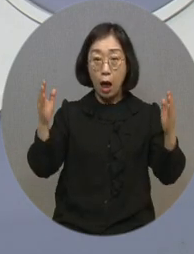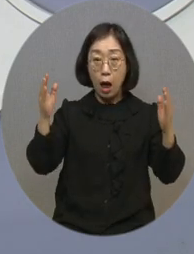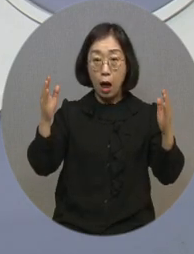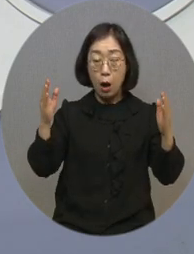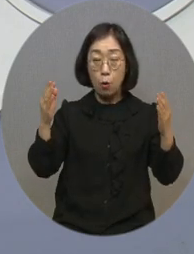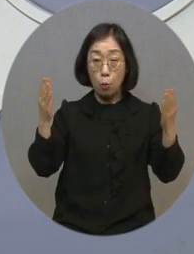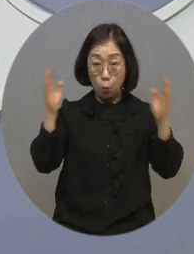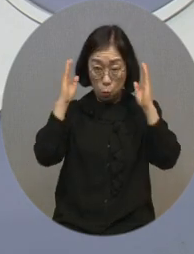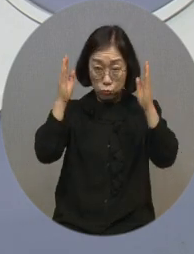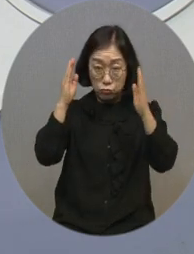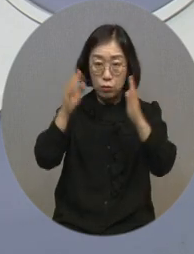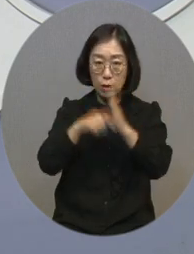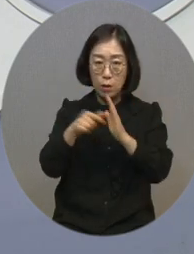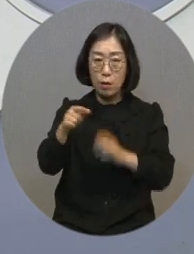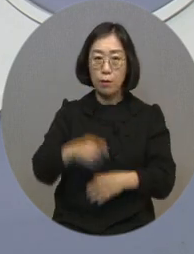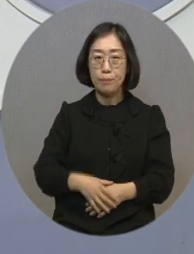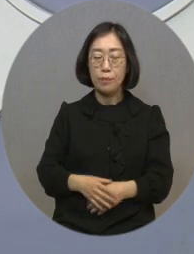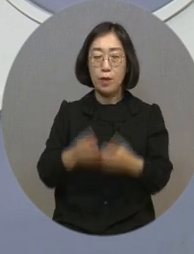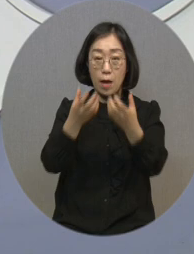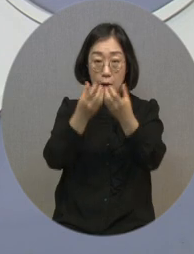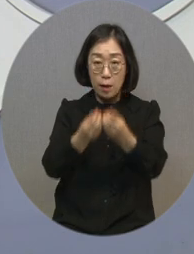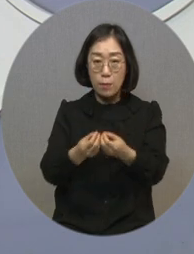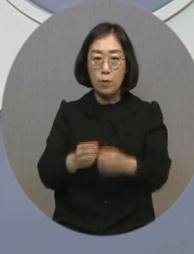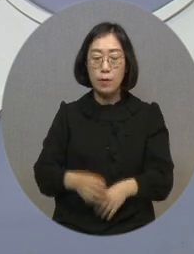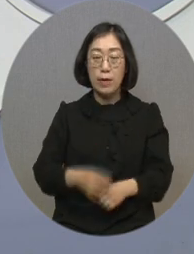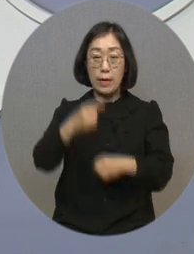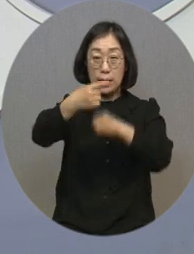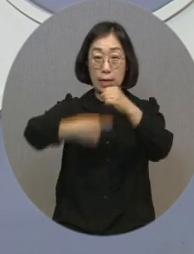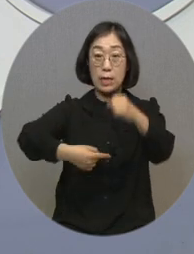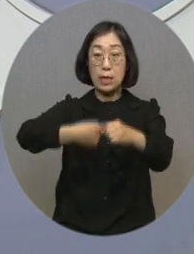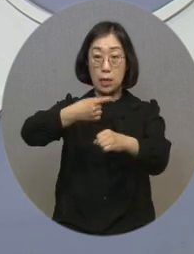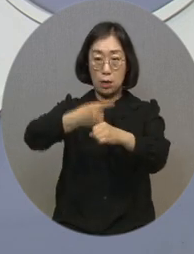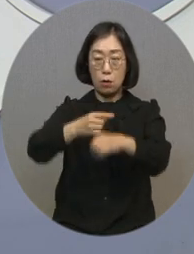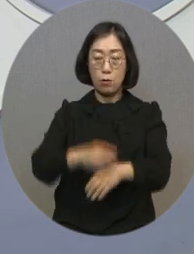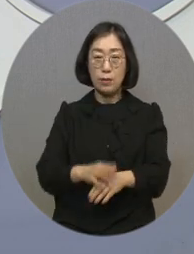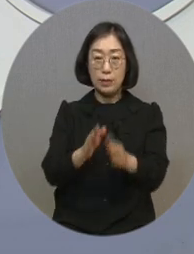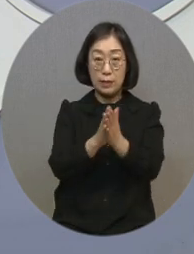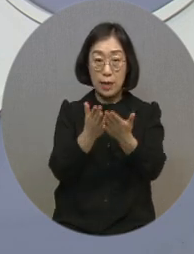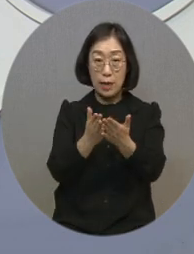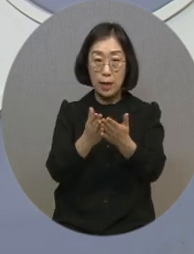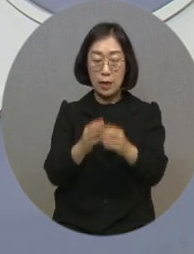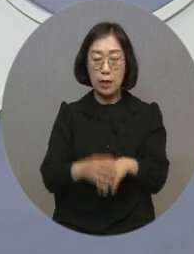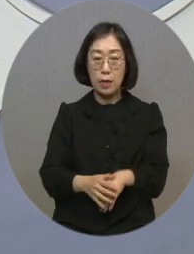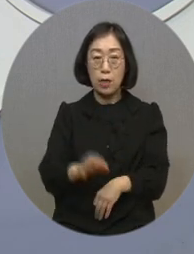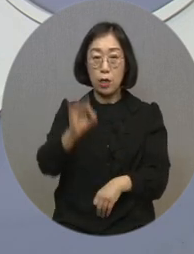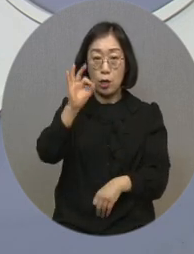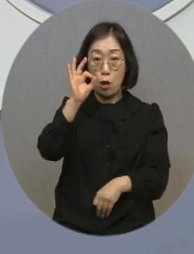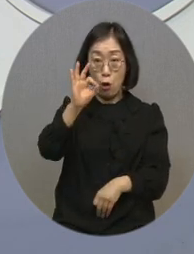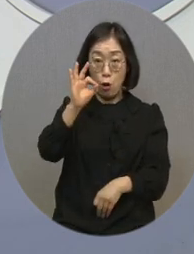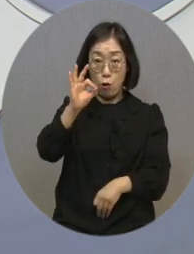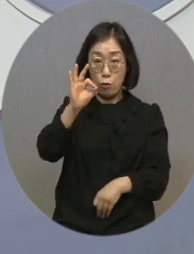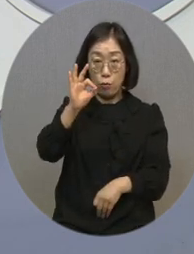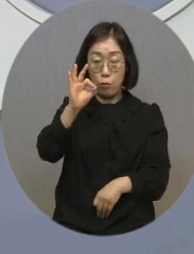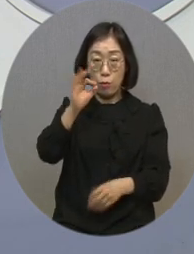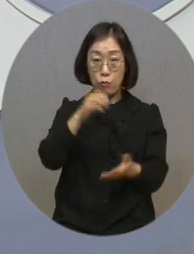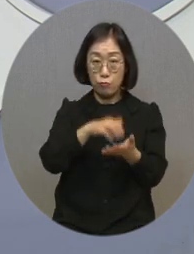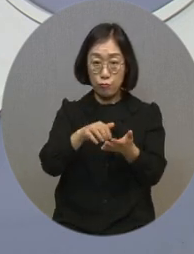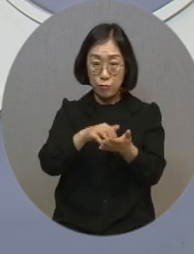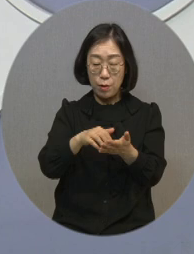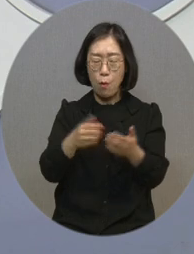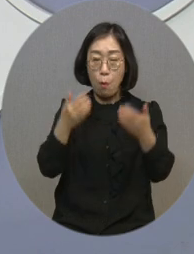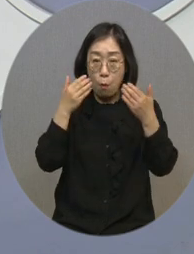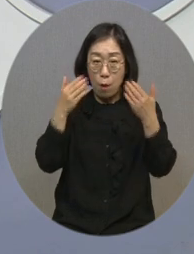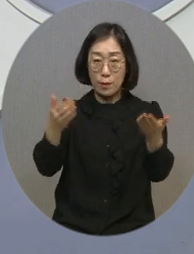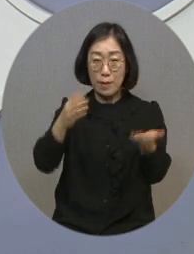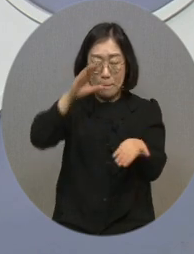때는 기준이 이제 예컨대 예를 들어서 1년에 한 책 10권 정도를 정확하게 잘 봐야겠다